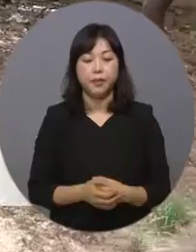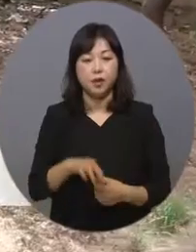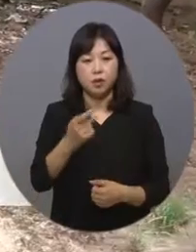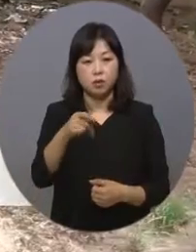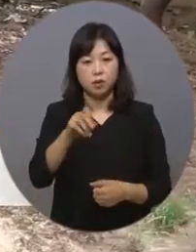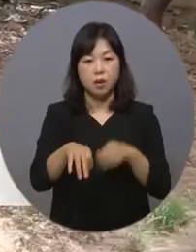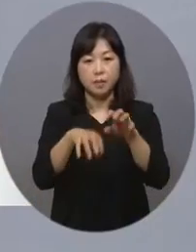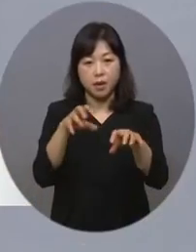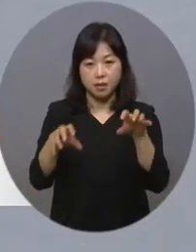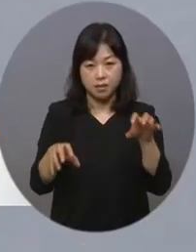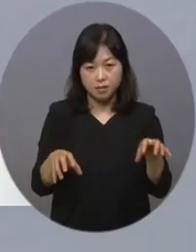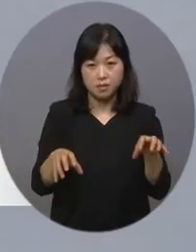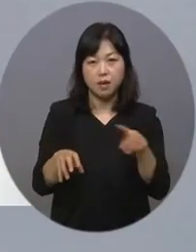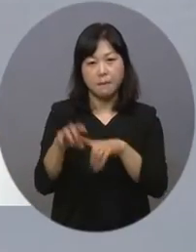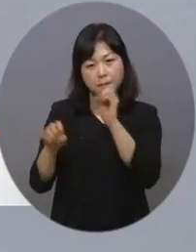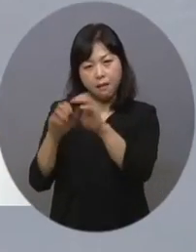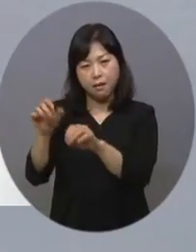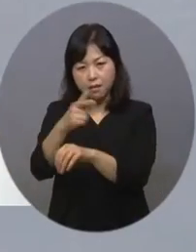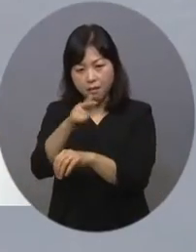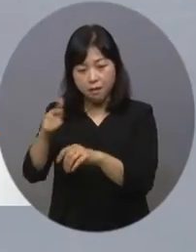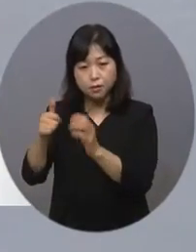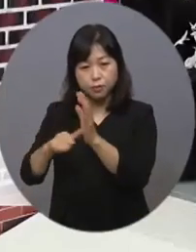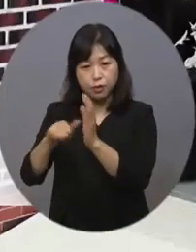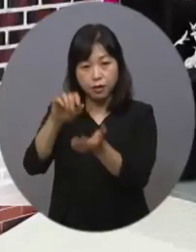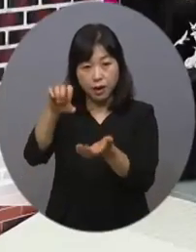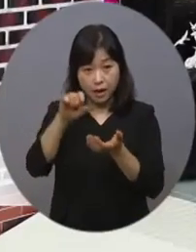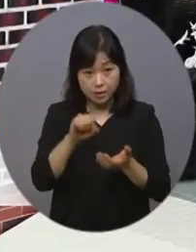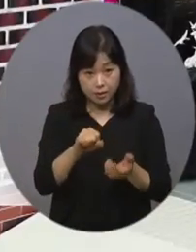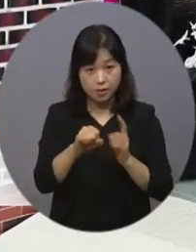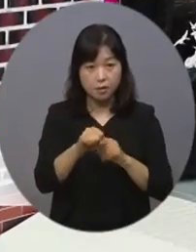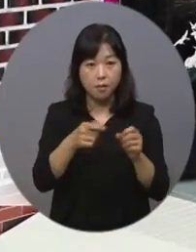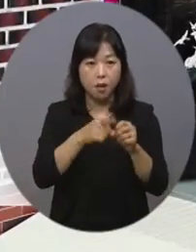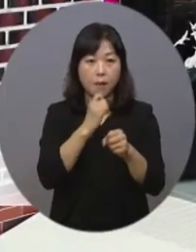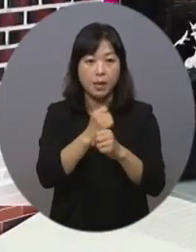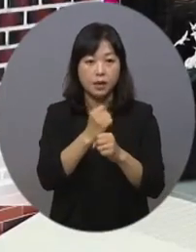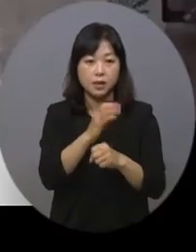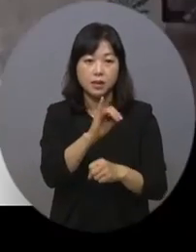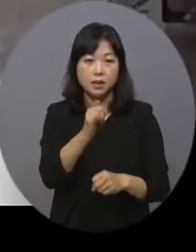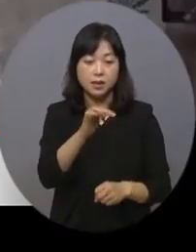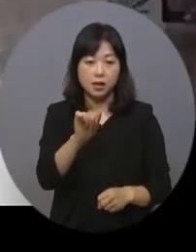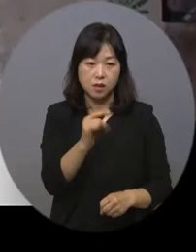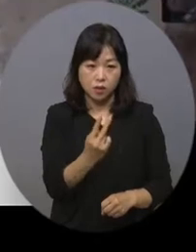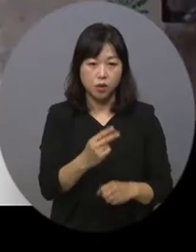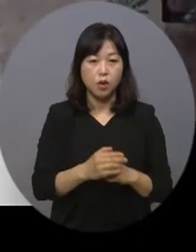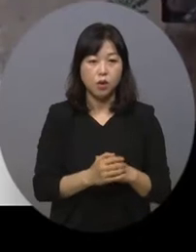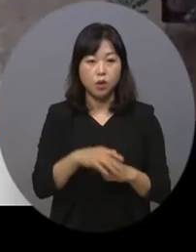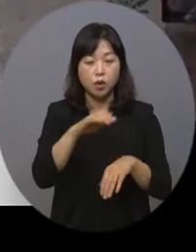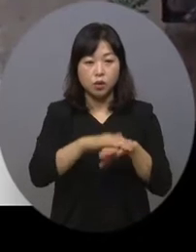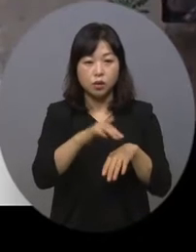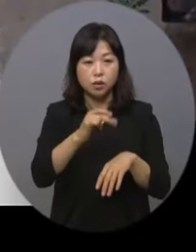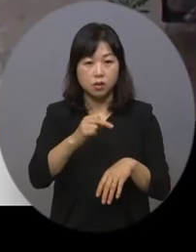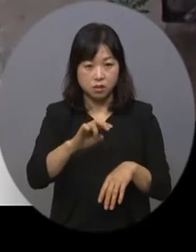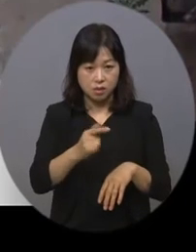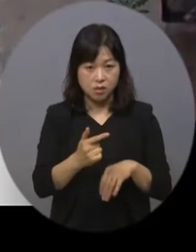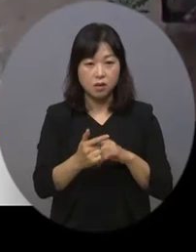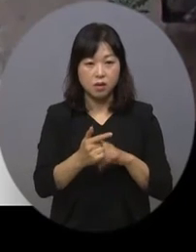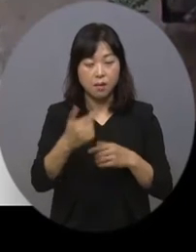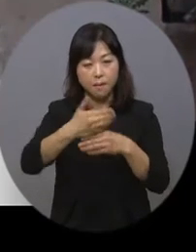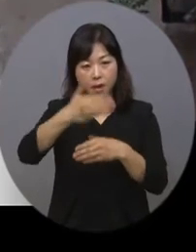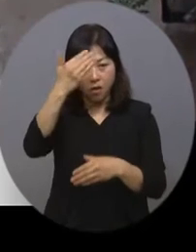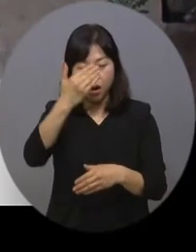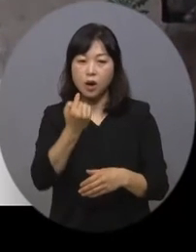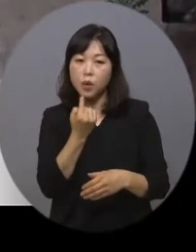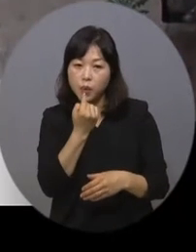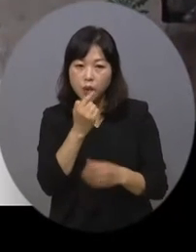도성마을의 폐자재를 재활용한 이찬효 조각가의 설치 작품과 손정선 작가의 도성마을 민들레 벽화 작업을